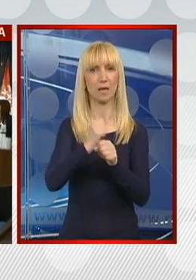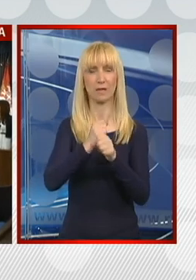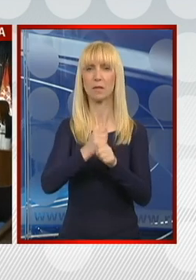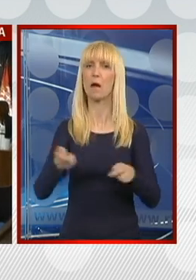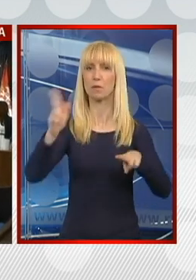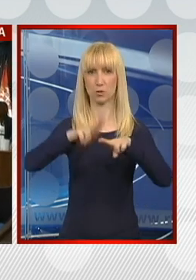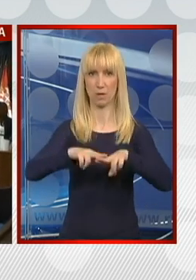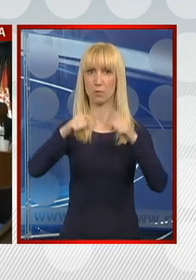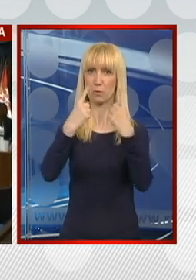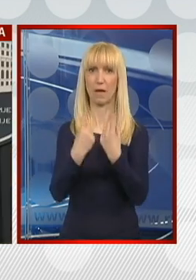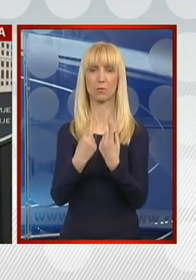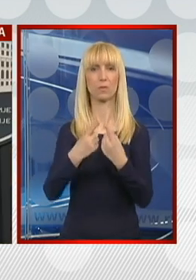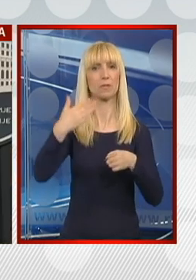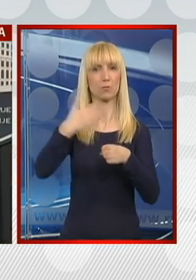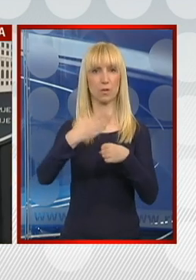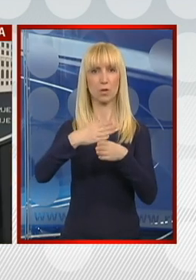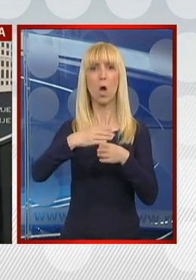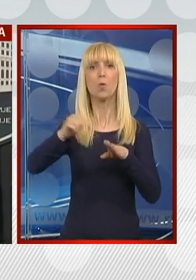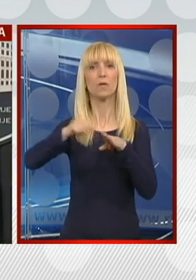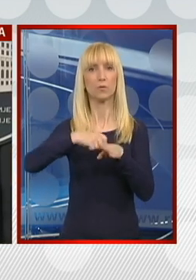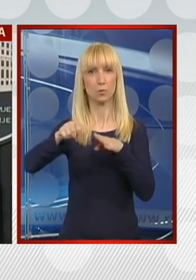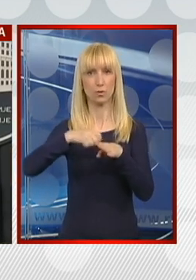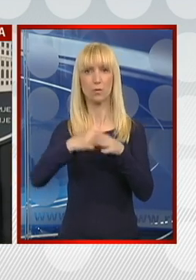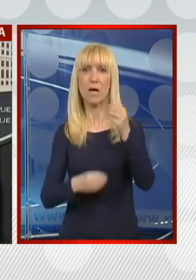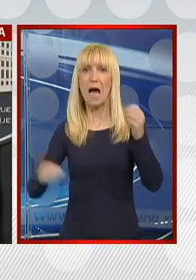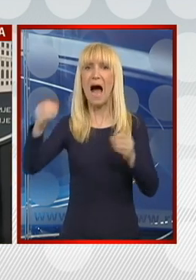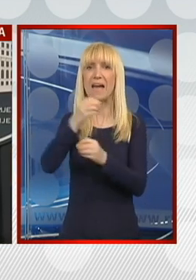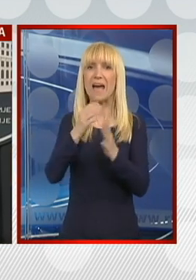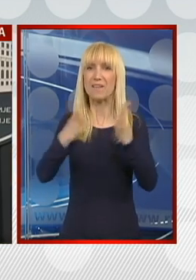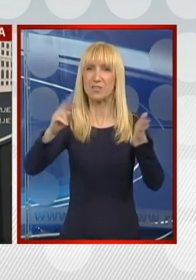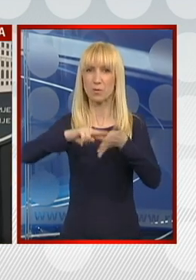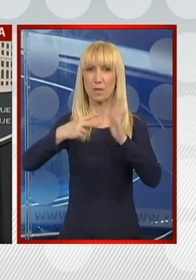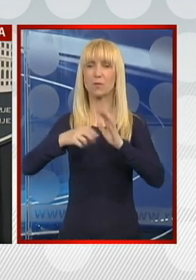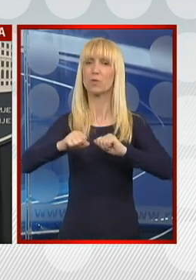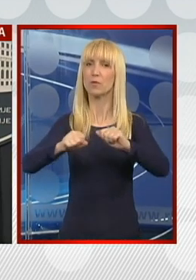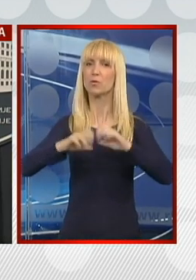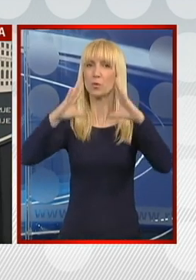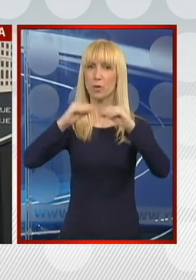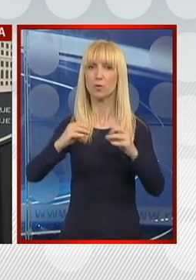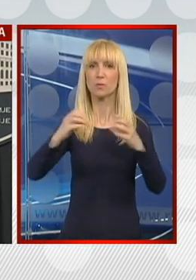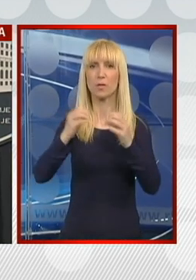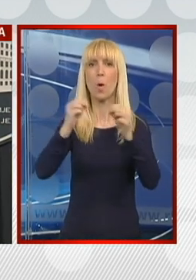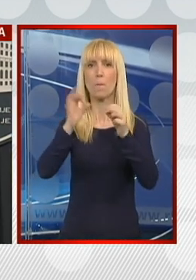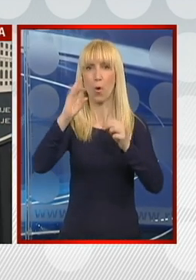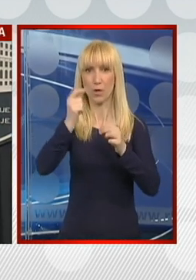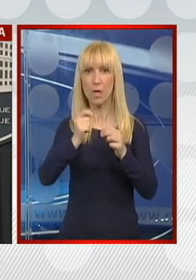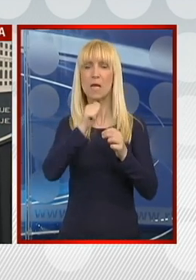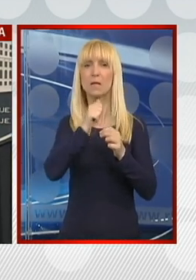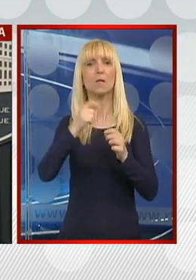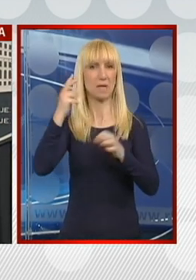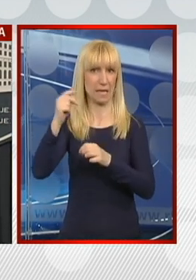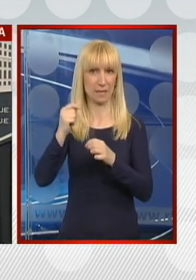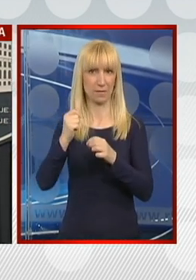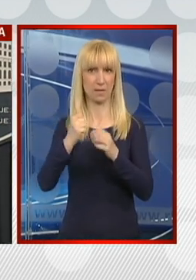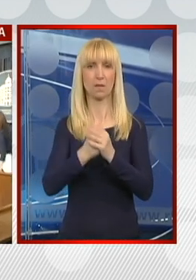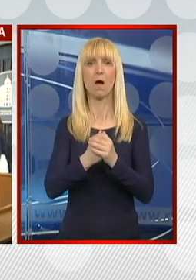na rešavanju statusa preduzeća u restrukturiranju, a da su najveći problemi u rudarsko-topioničarskom basenu Bor i u